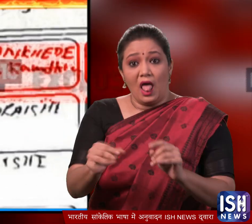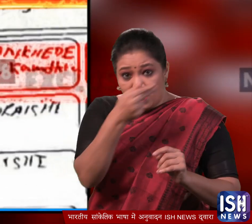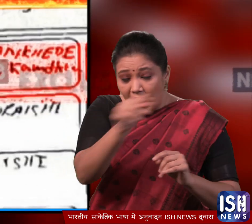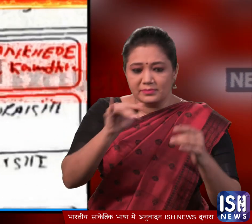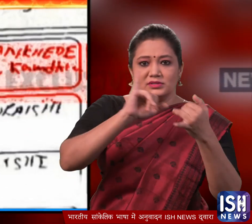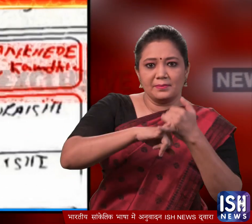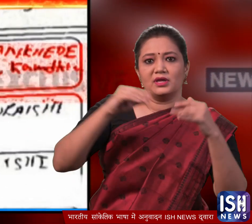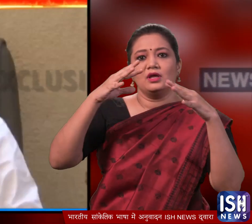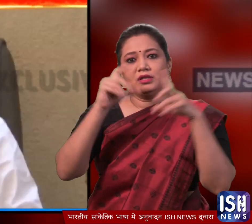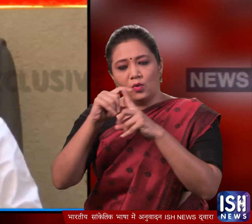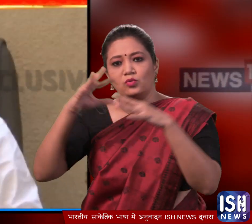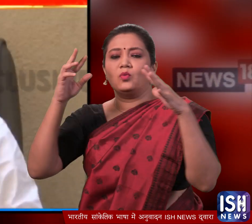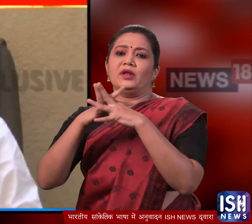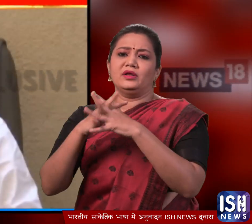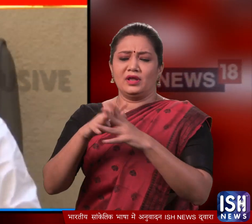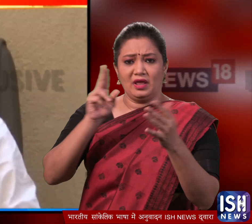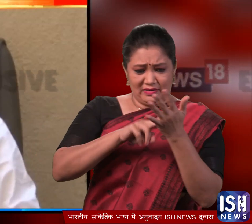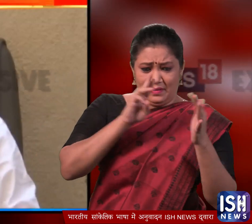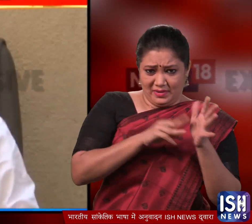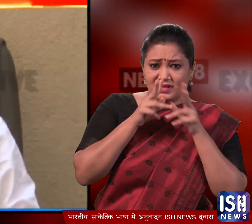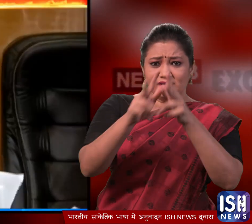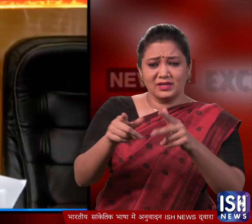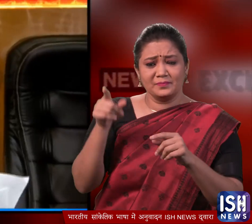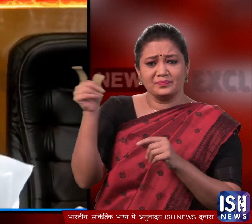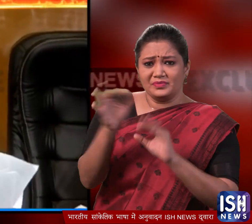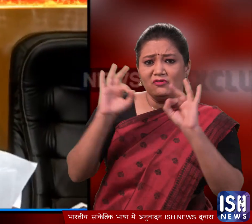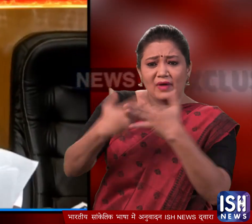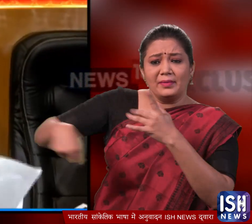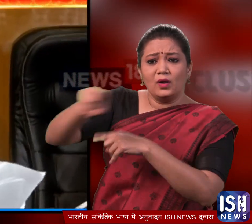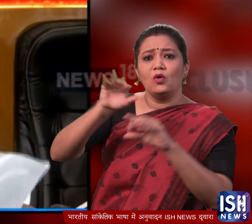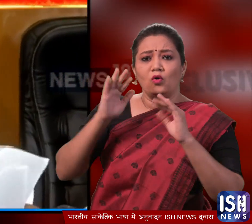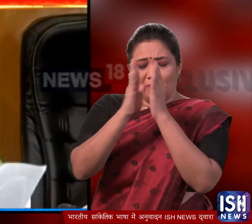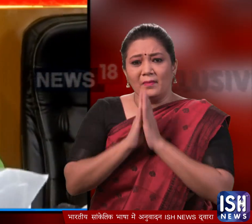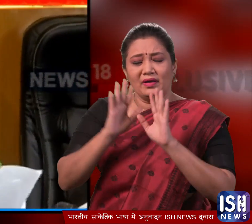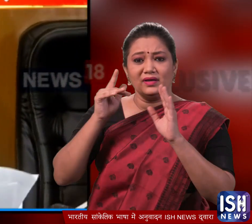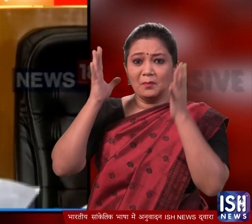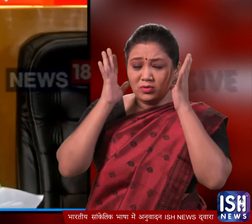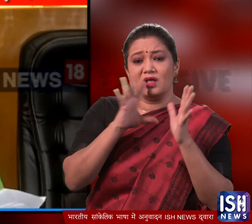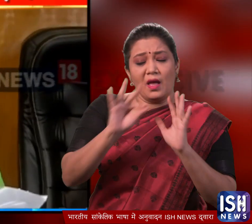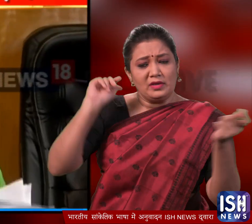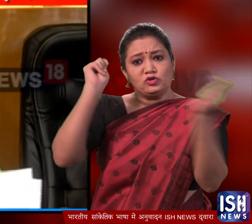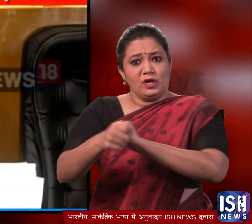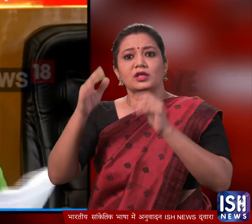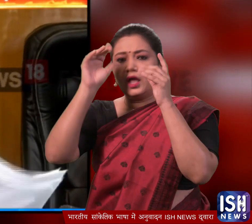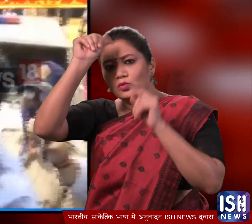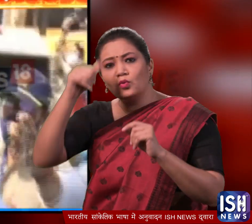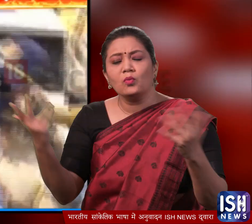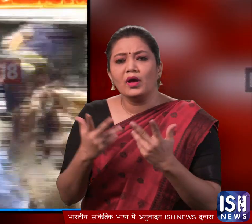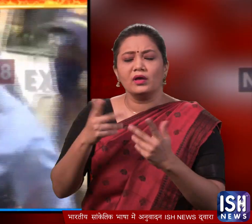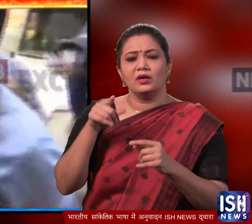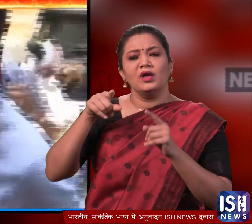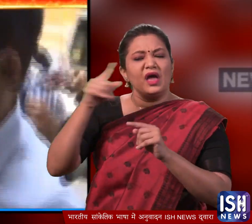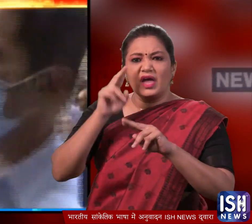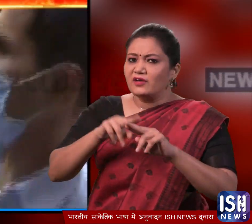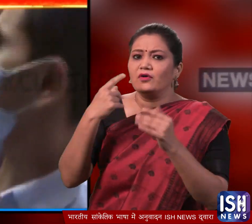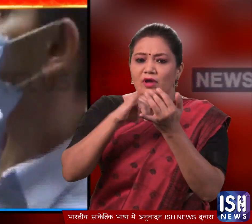दाऊद वानखेड़े लिखा गया था। नवाब मलिक पहले से दावा कर रहे हैं कि समीर वानखेड़े के परिवार ने अपना धर्म मुस्लिम से बदलकर हिंदू किया है और